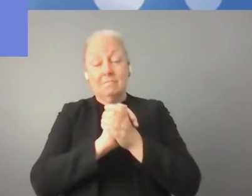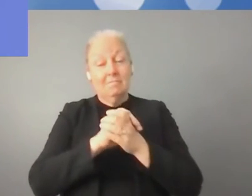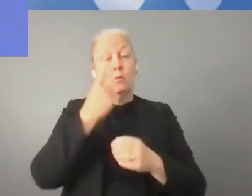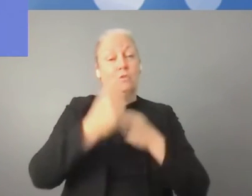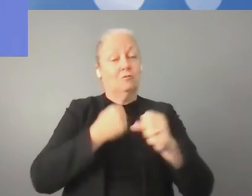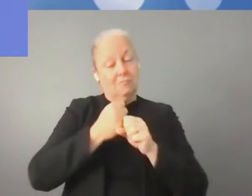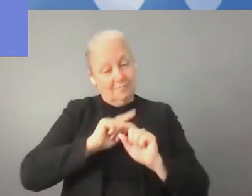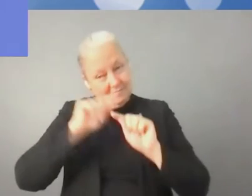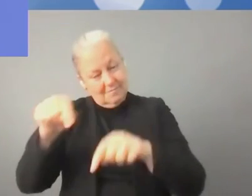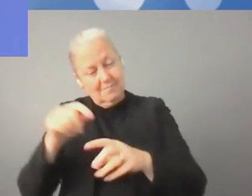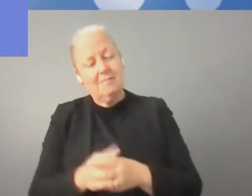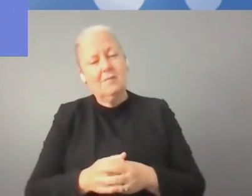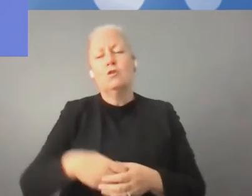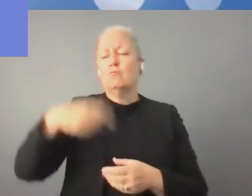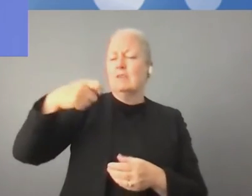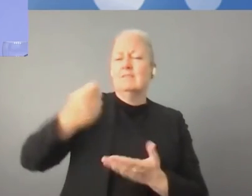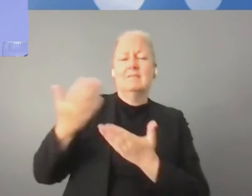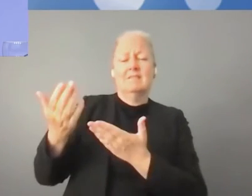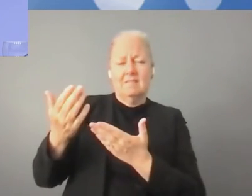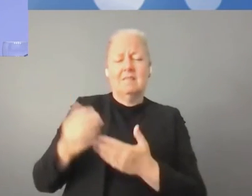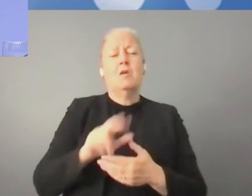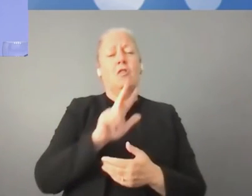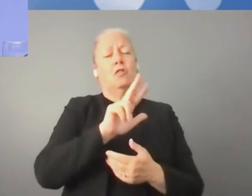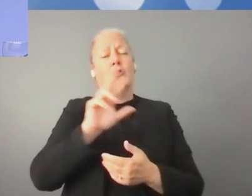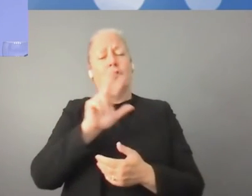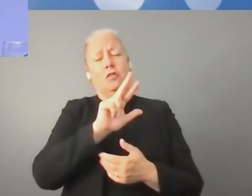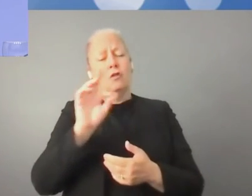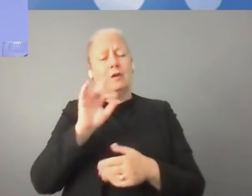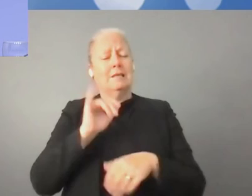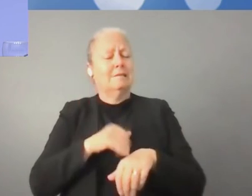приглашение. Надеюсь, что это у нас удастся в будущем году.